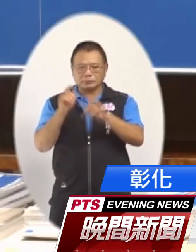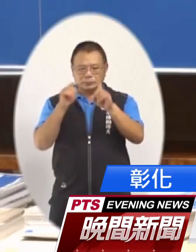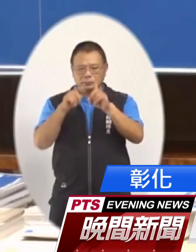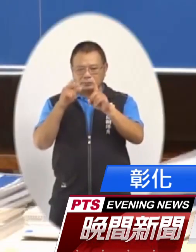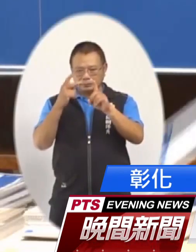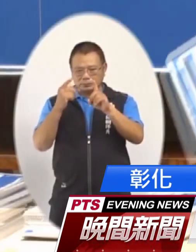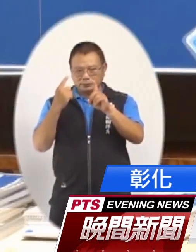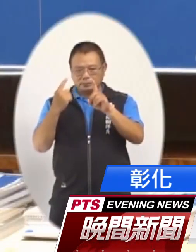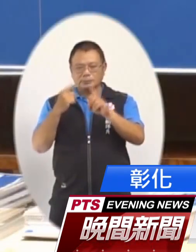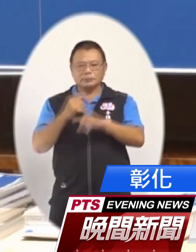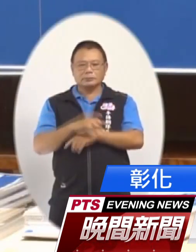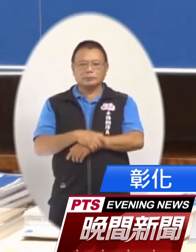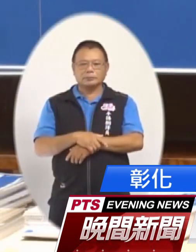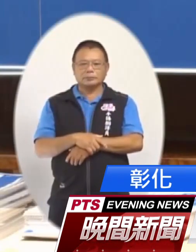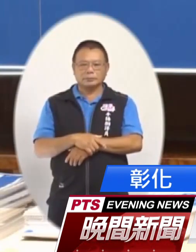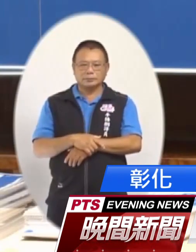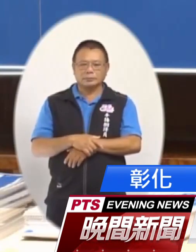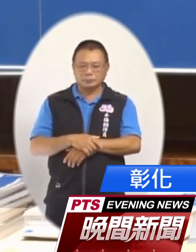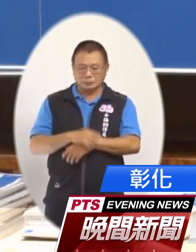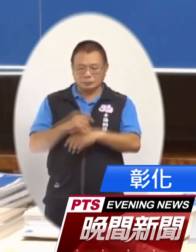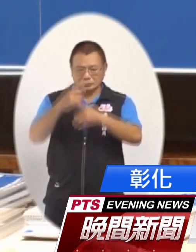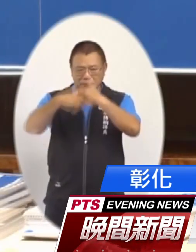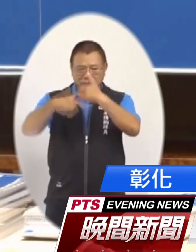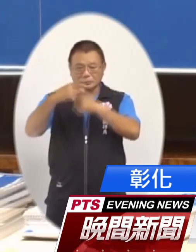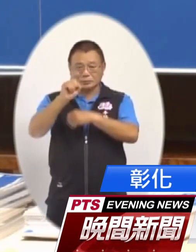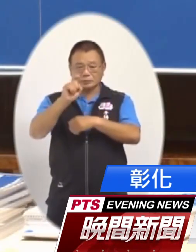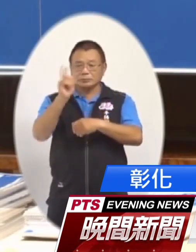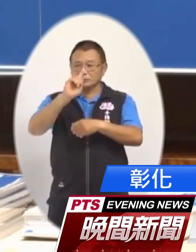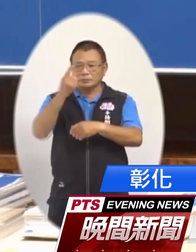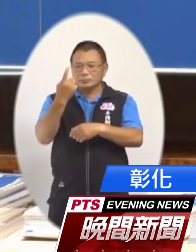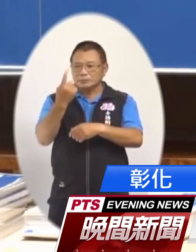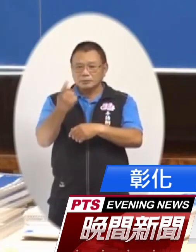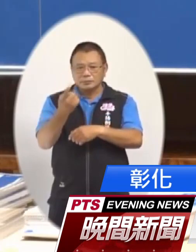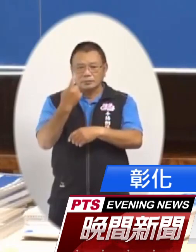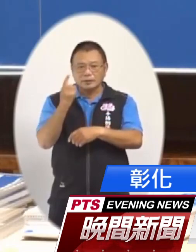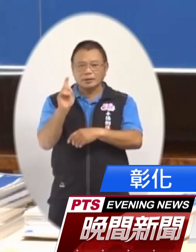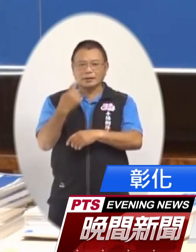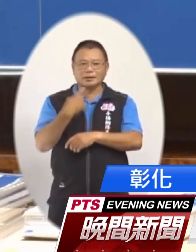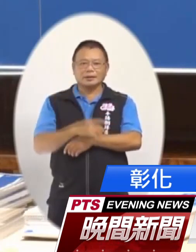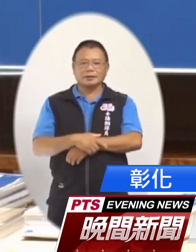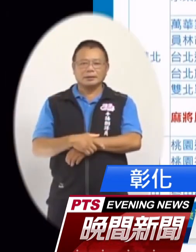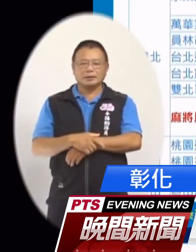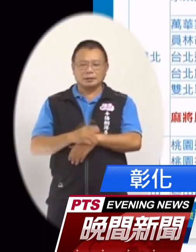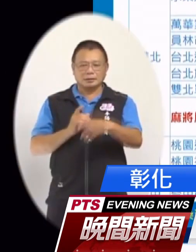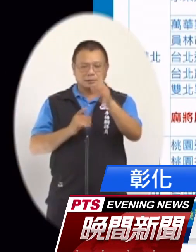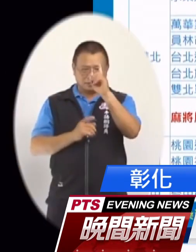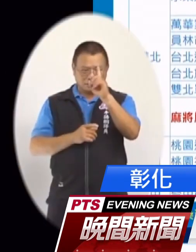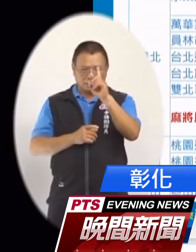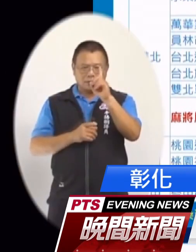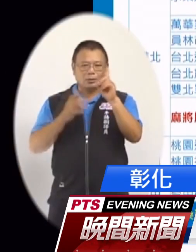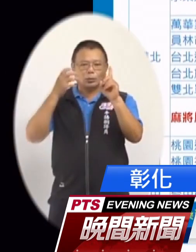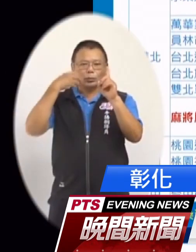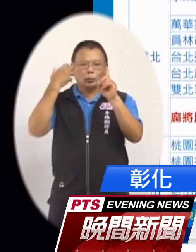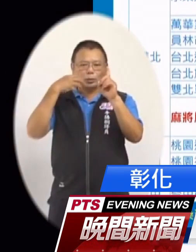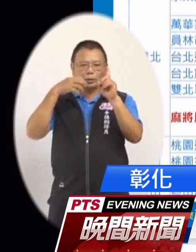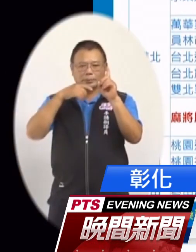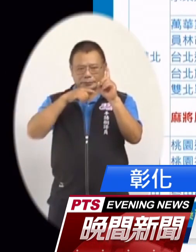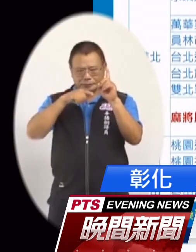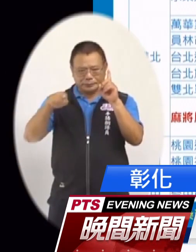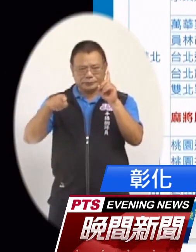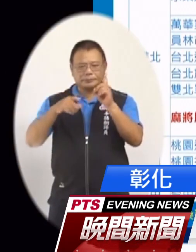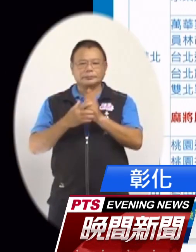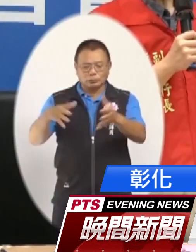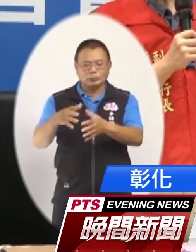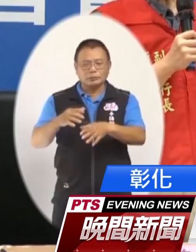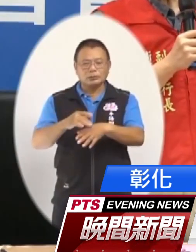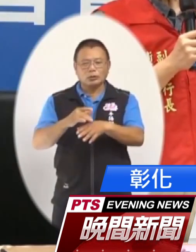感染源仍不明，另外1例属于水果商传播链，3例属麻将牌咖传播链，还有4例与某医院群聚案